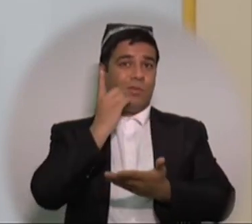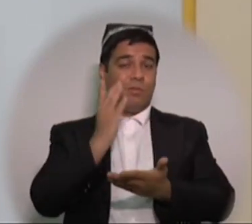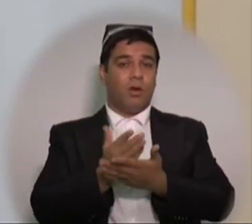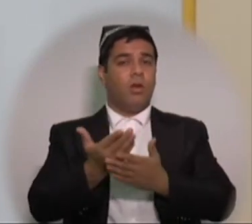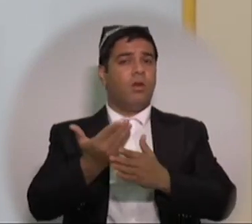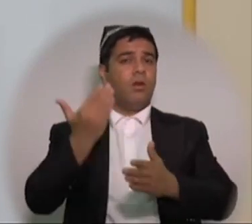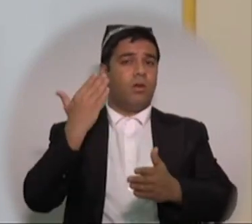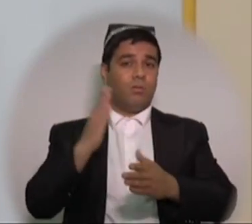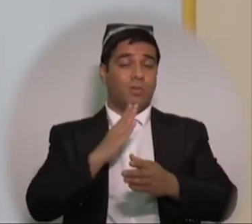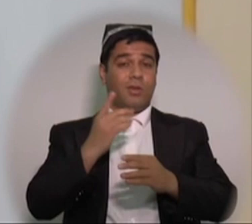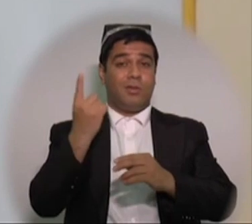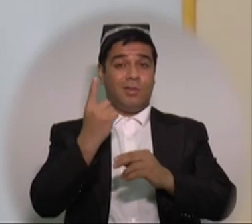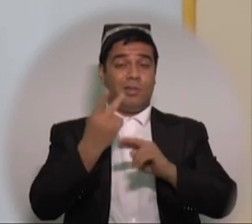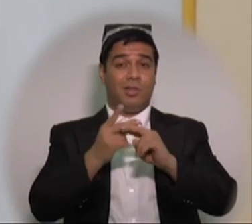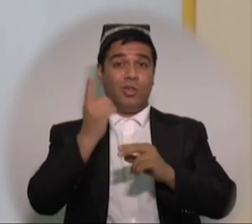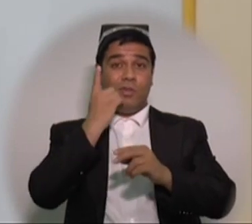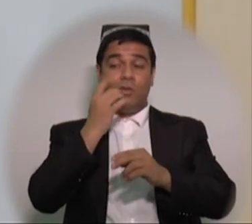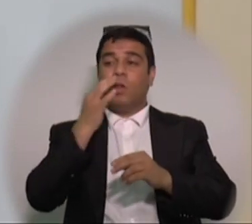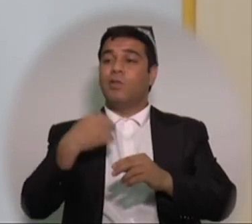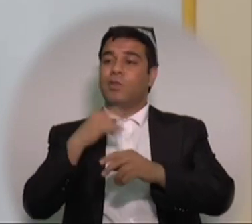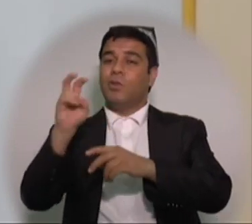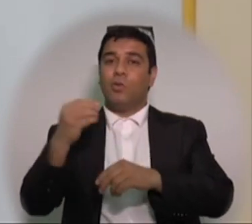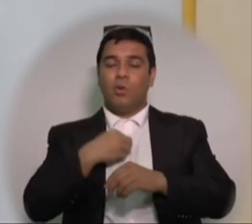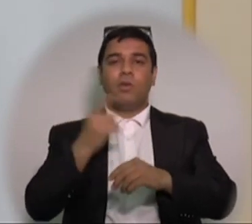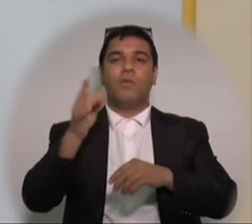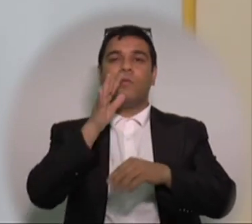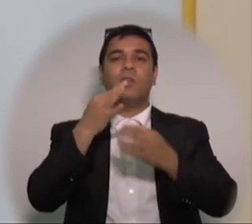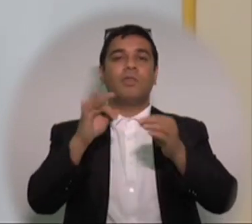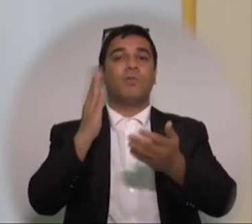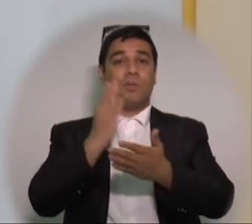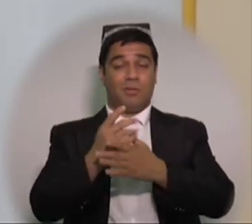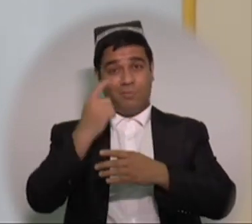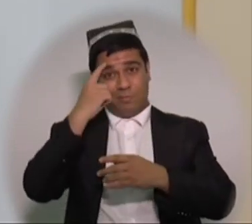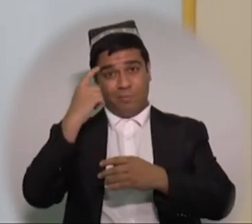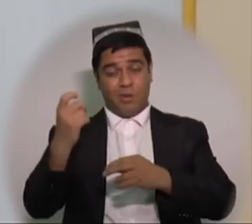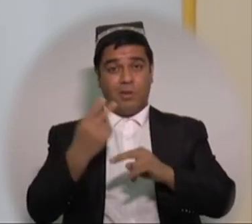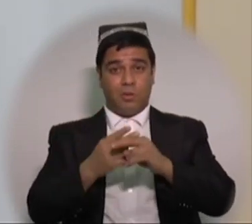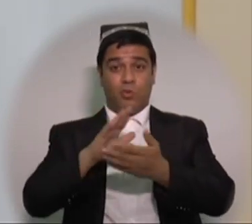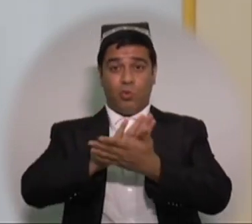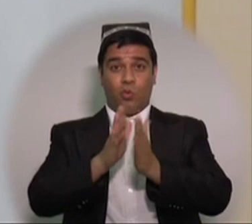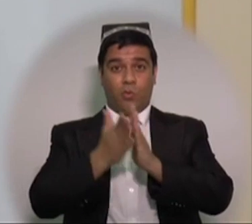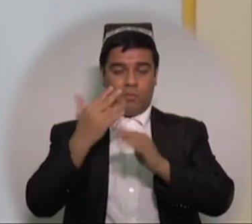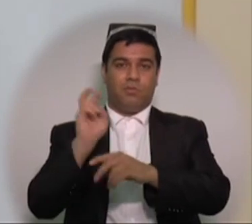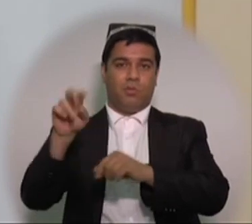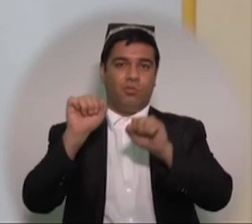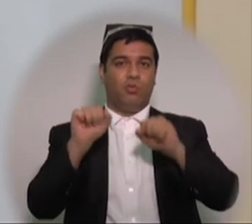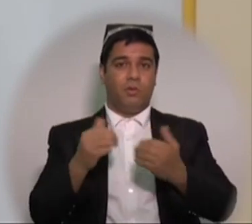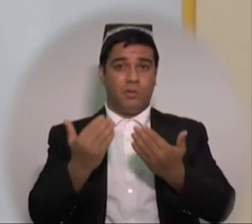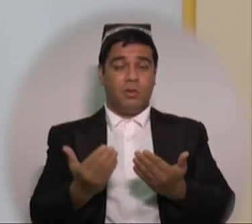Oldin telefonda kelishib, men bormoqchi edim, qachon sizning vaqtingiz bo'ladi? deb kelishib olib borsa